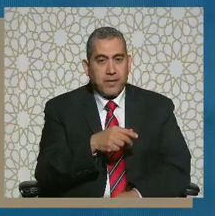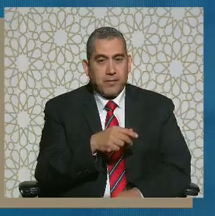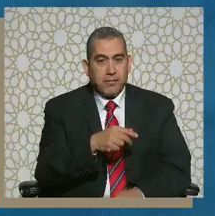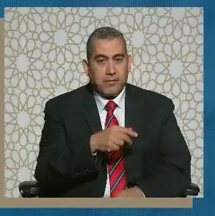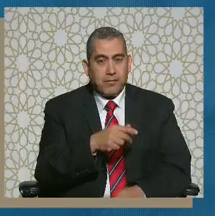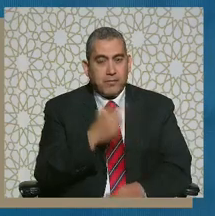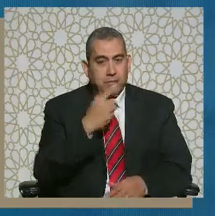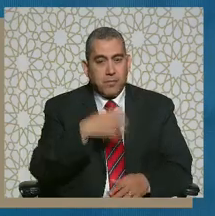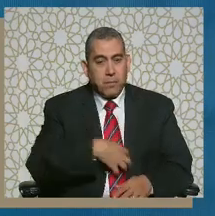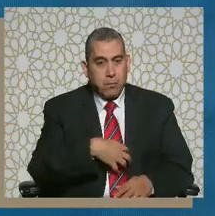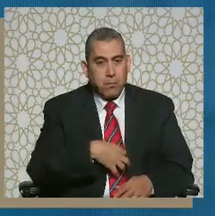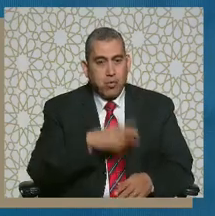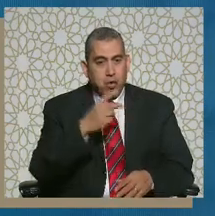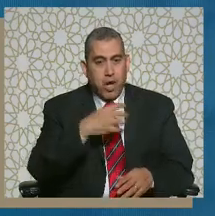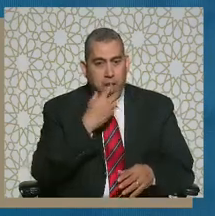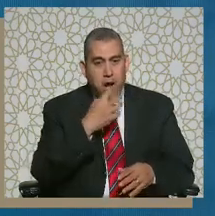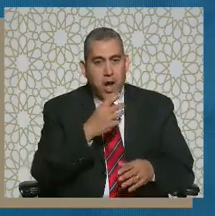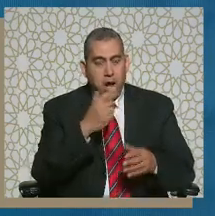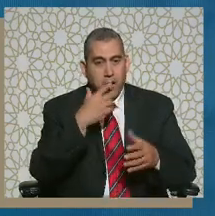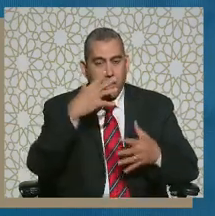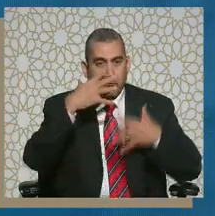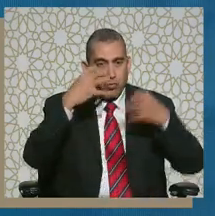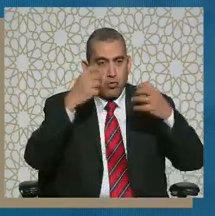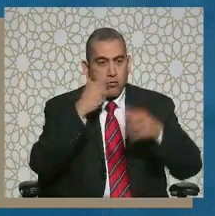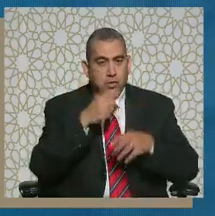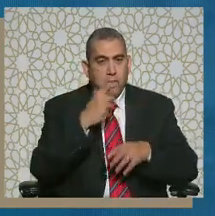الاجهزه لان دوت اللي